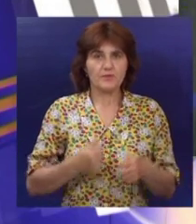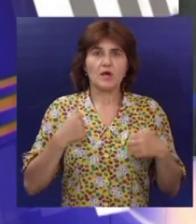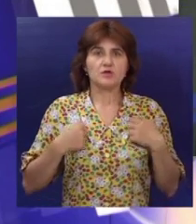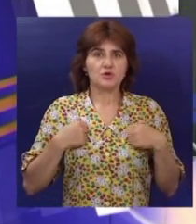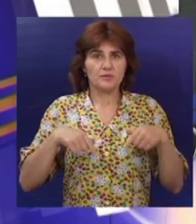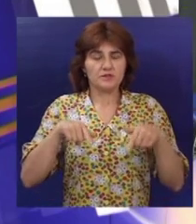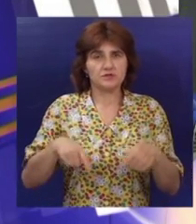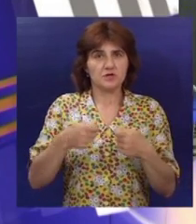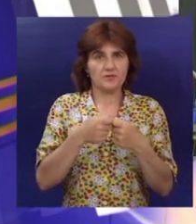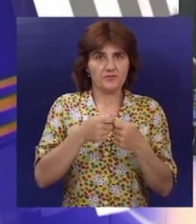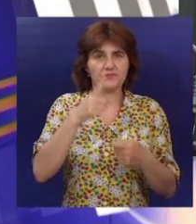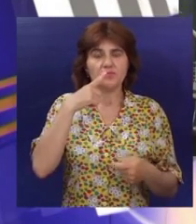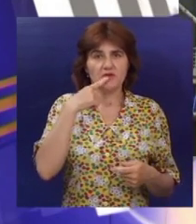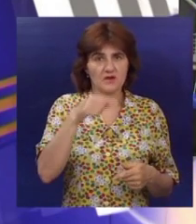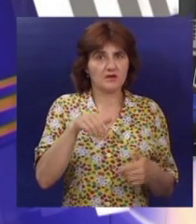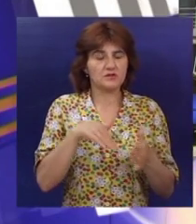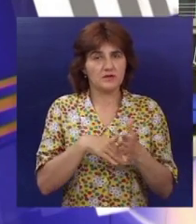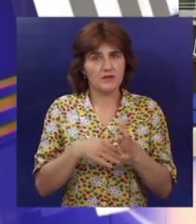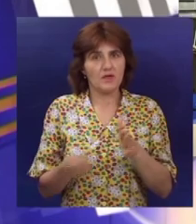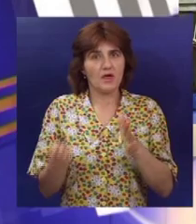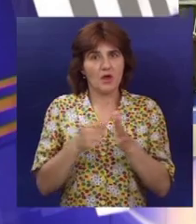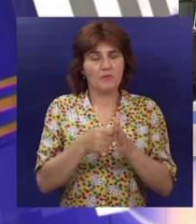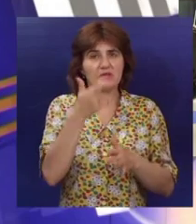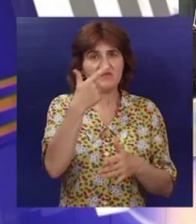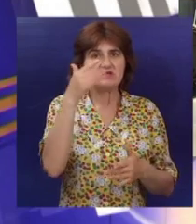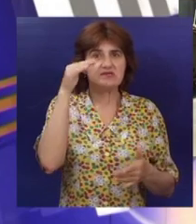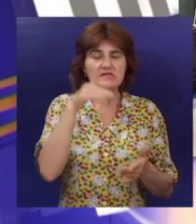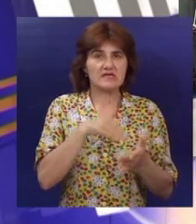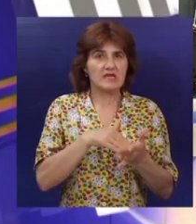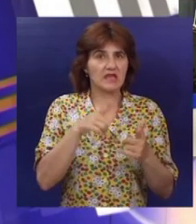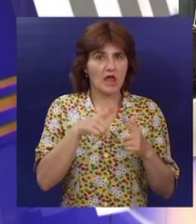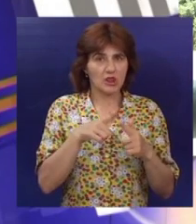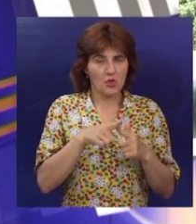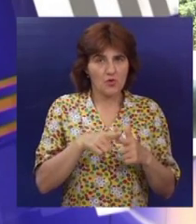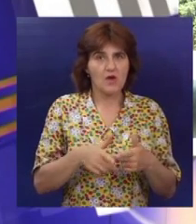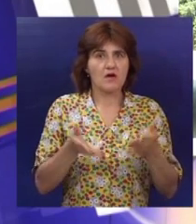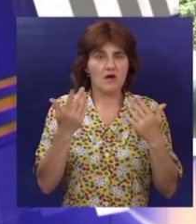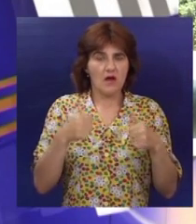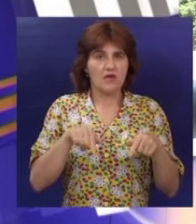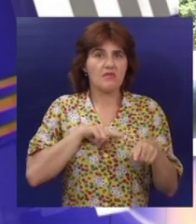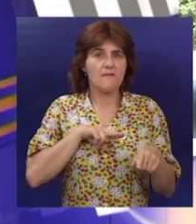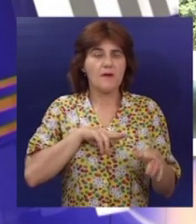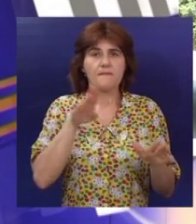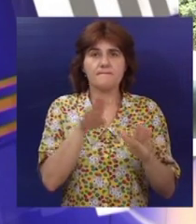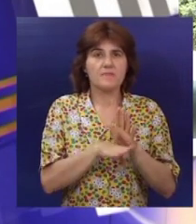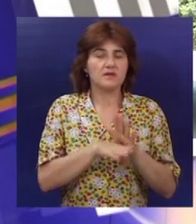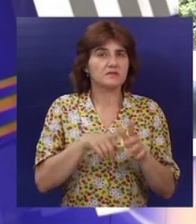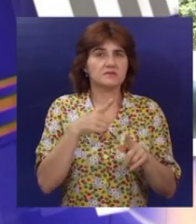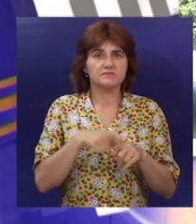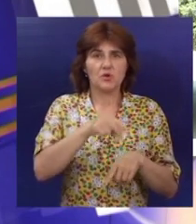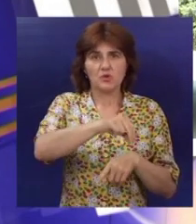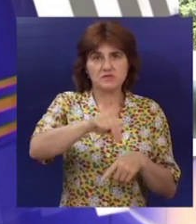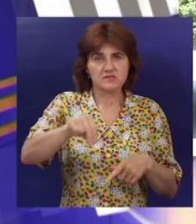Subotički Konfido tim zacrtao je da ove žetvene kampanje otkupi 20.000 tona ovogodišnje pšenice. Međutim, pšenice ima manje što zbog